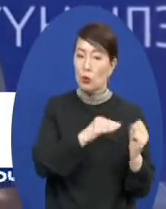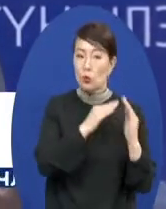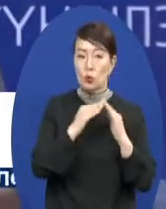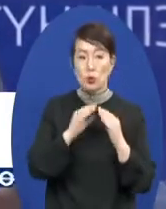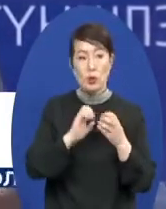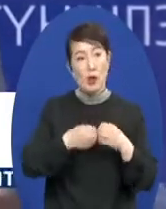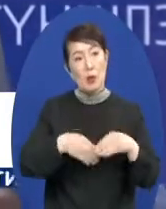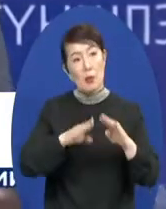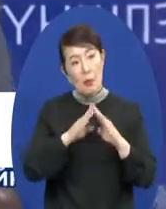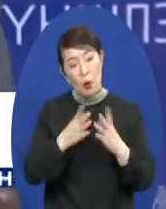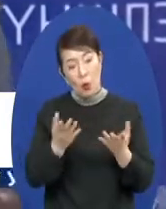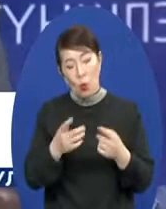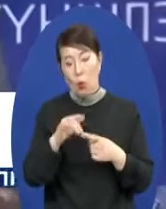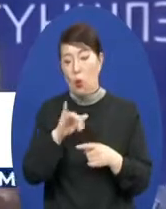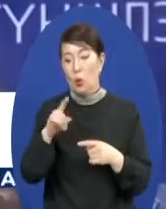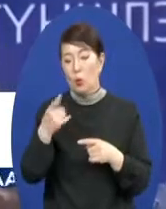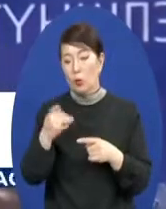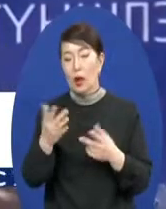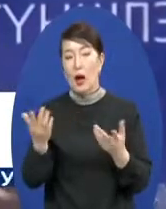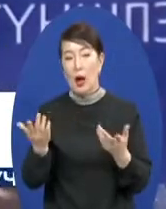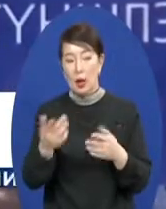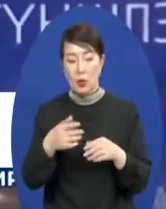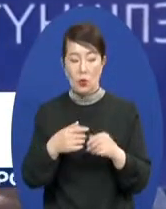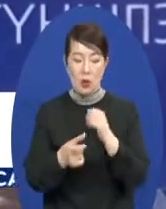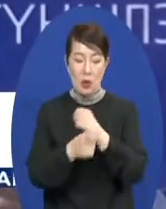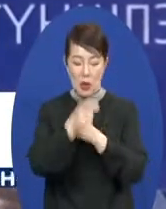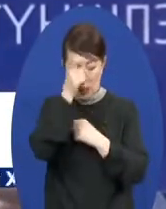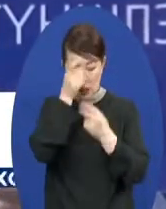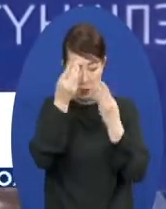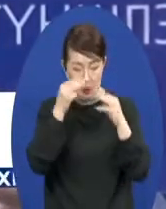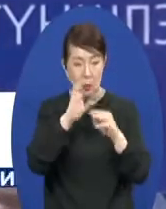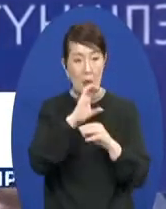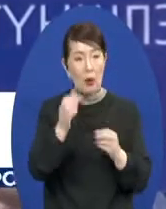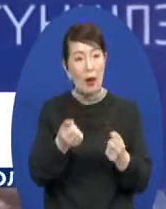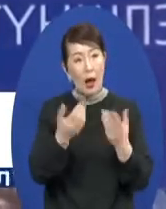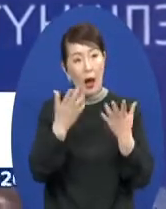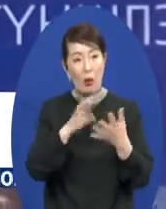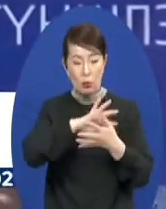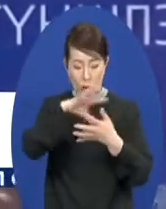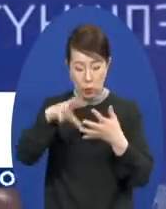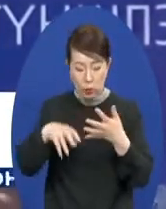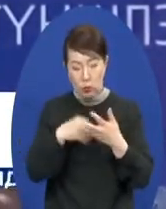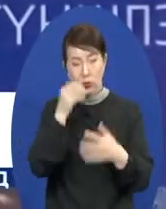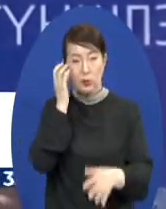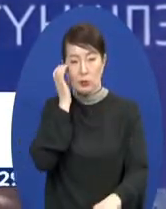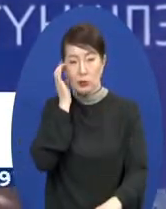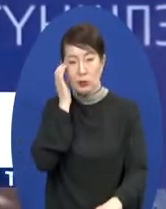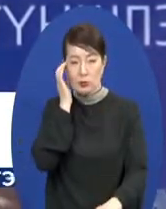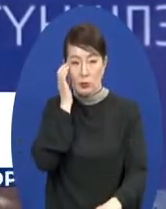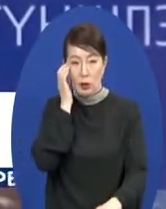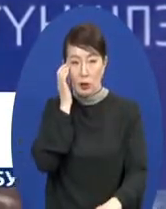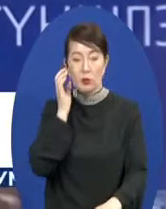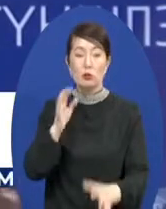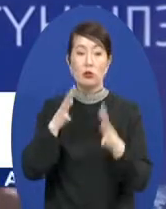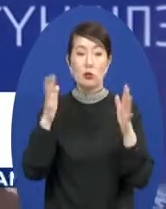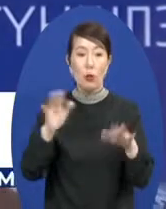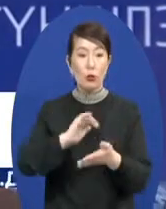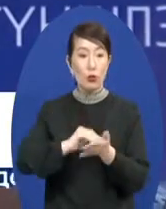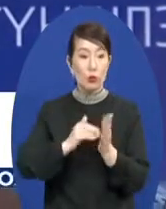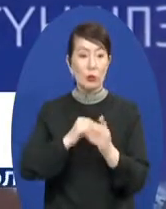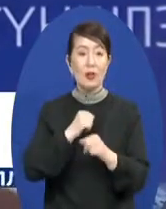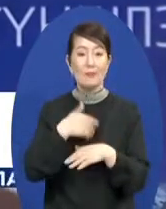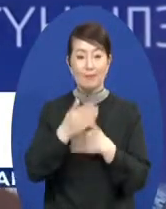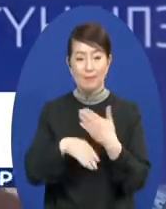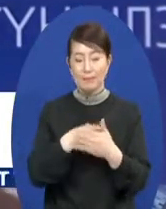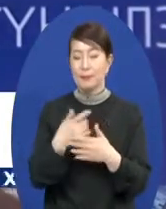нүүлгэж барих уу, уул уурхайн салбарууд гарч ирэх үе, эрдэм шилгээний байгууллагууд гарч ирэх үе бид нар цогц үрээнд бодож ийж тэгээд энэ том төлөвлөсөн